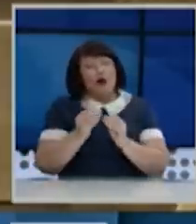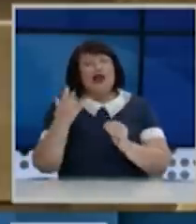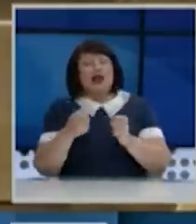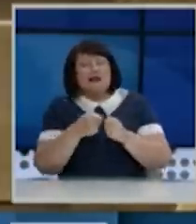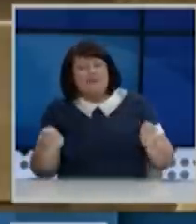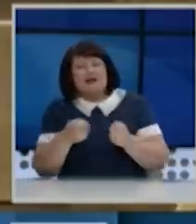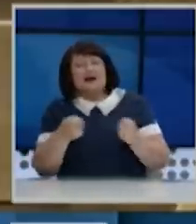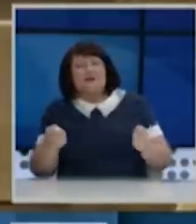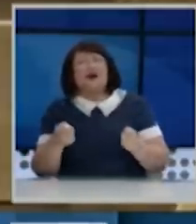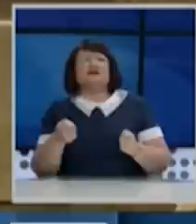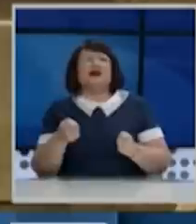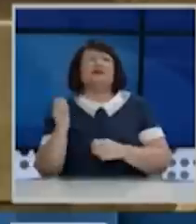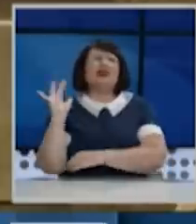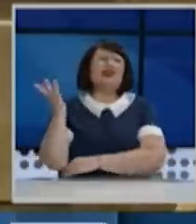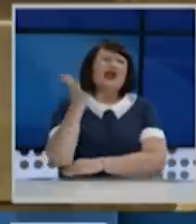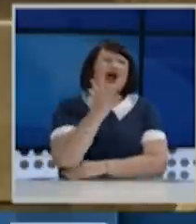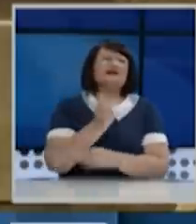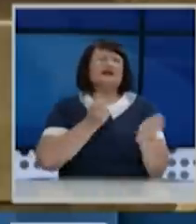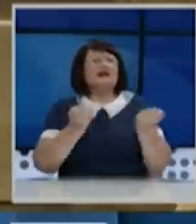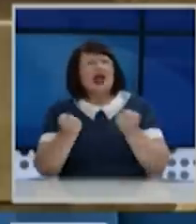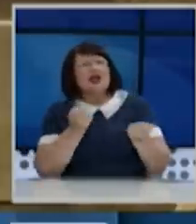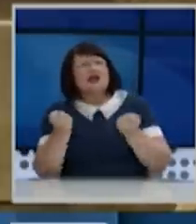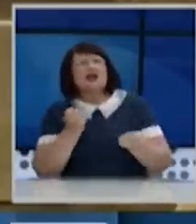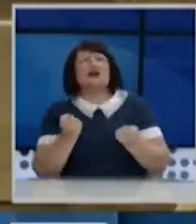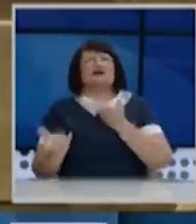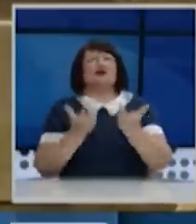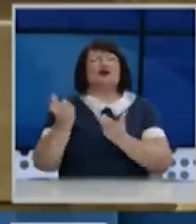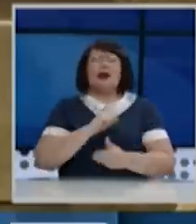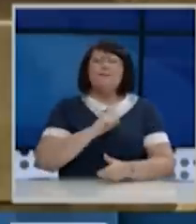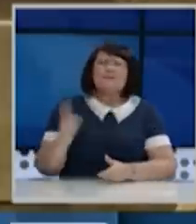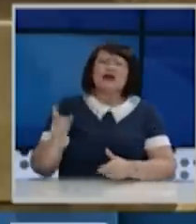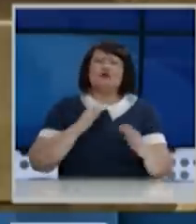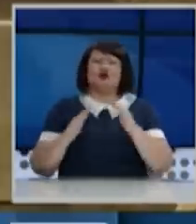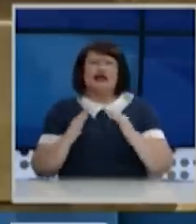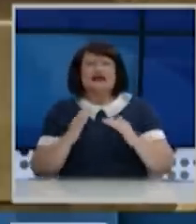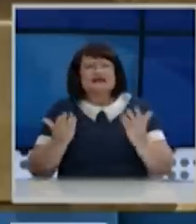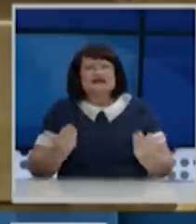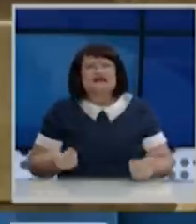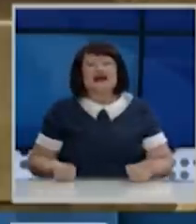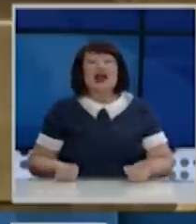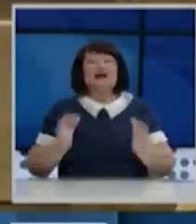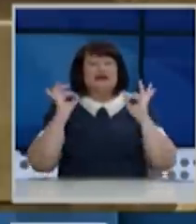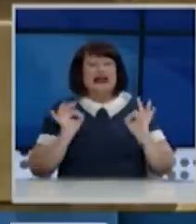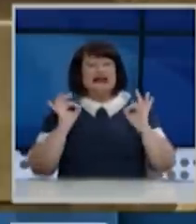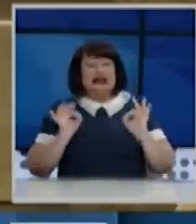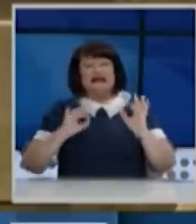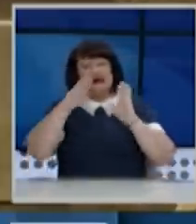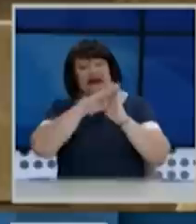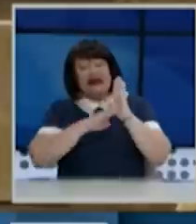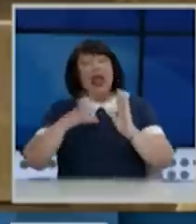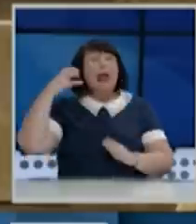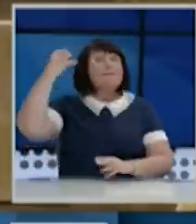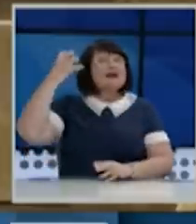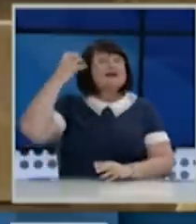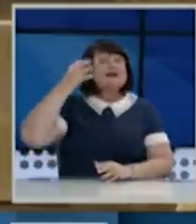μέτρα δασοκομικά, διαχειριστικά, αντιπυρικά, σύμφωνα με τους κανόνες της επιστήμης, άγνωστη λέξη για